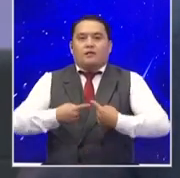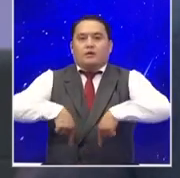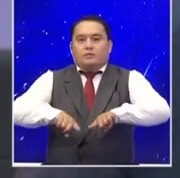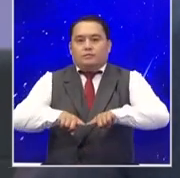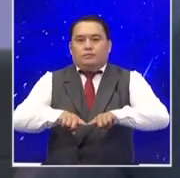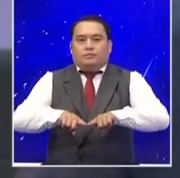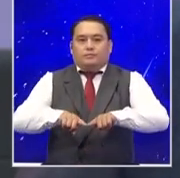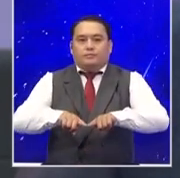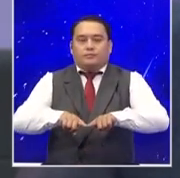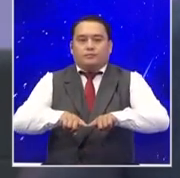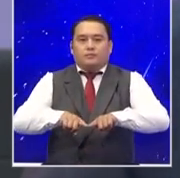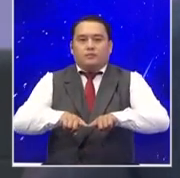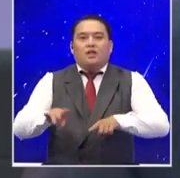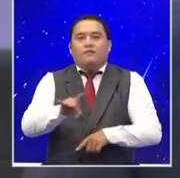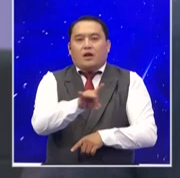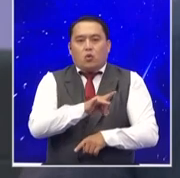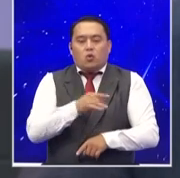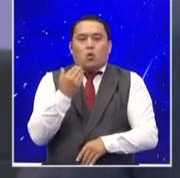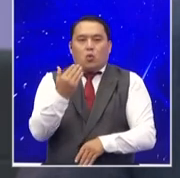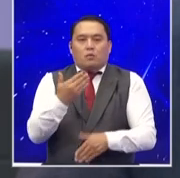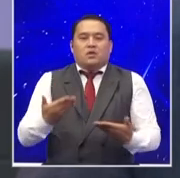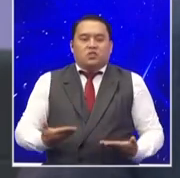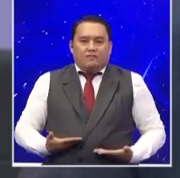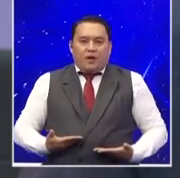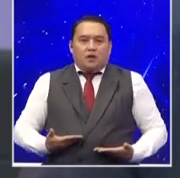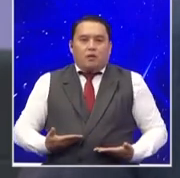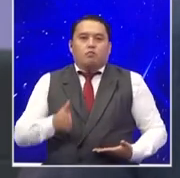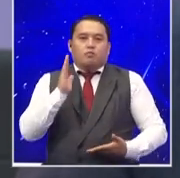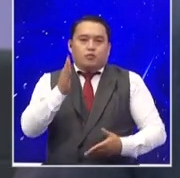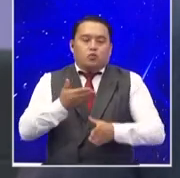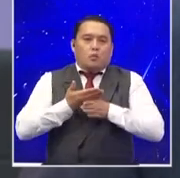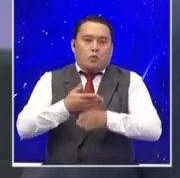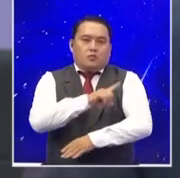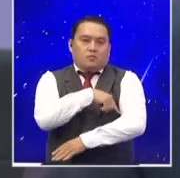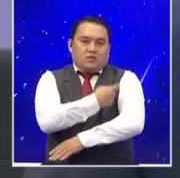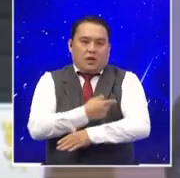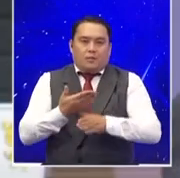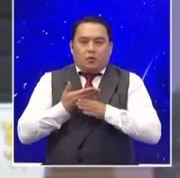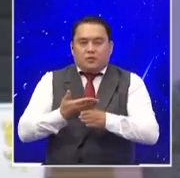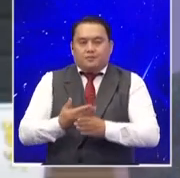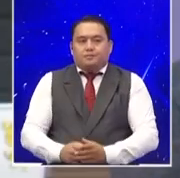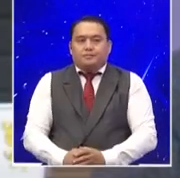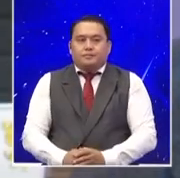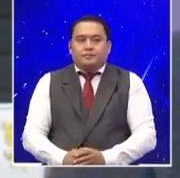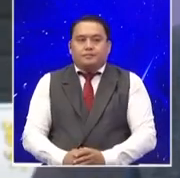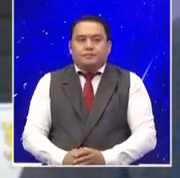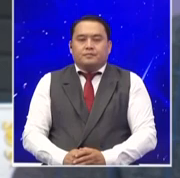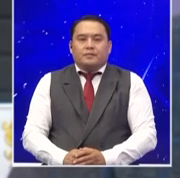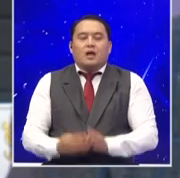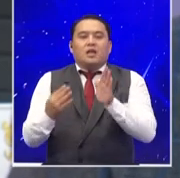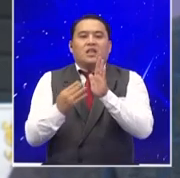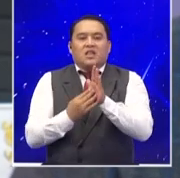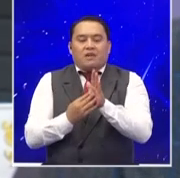территориально-административной районе, где он проживает, и там же будет ему оказана медицинская помощь.